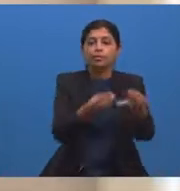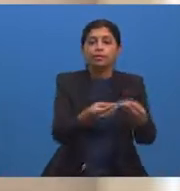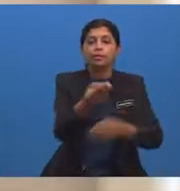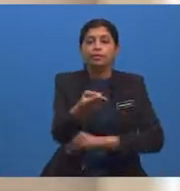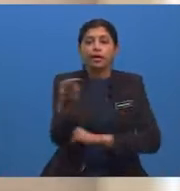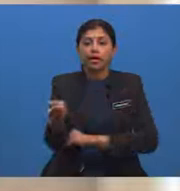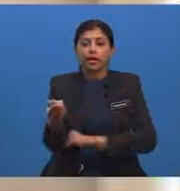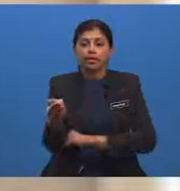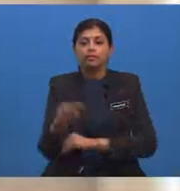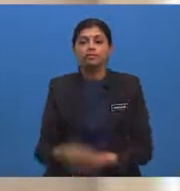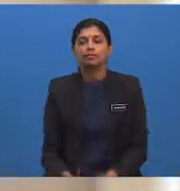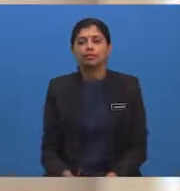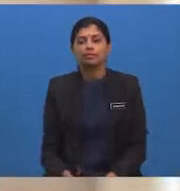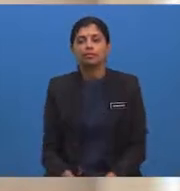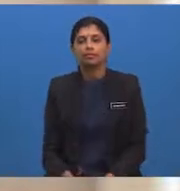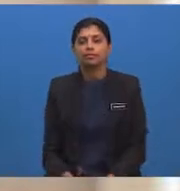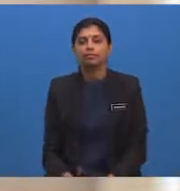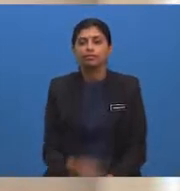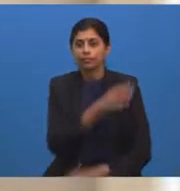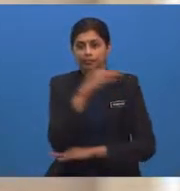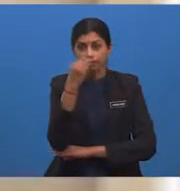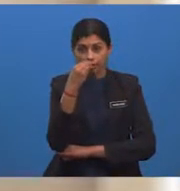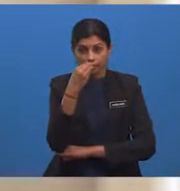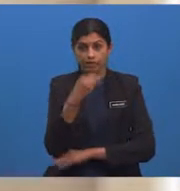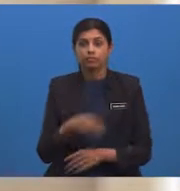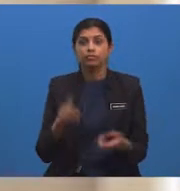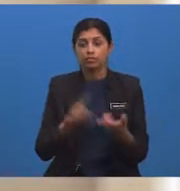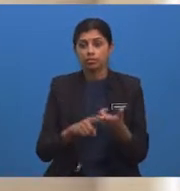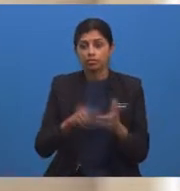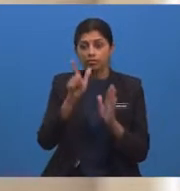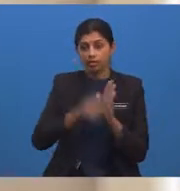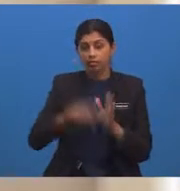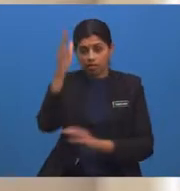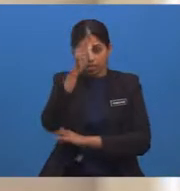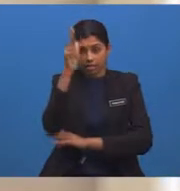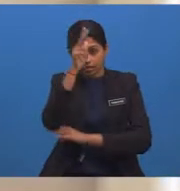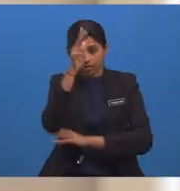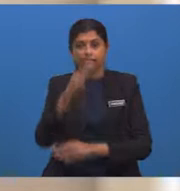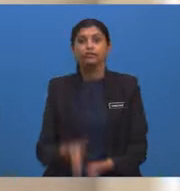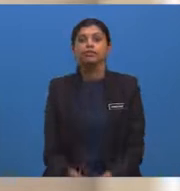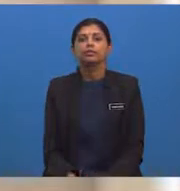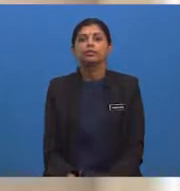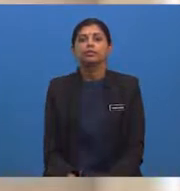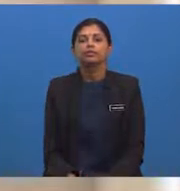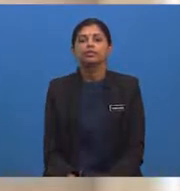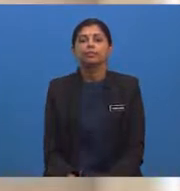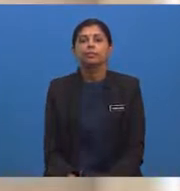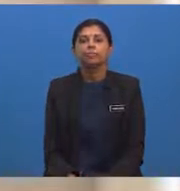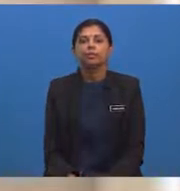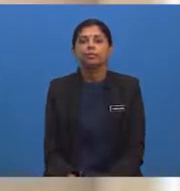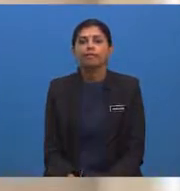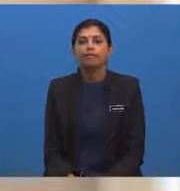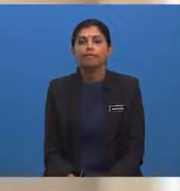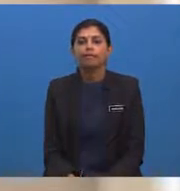dan bekalan makanan kepada pedagang. Kedua, pelabuhan kerajaan. Pelabuhan kerajaan pula,